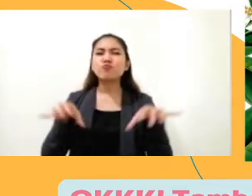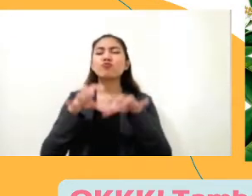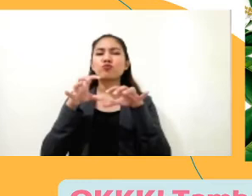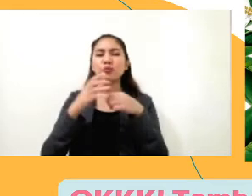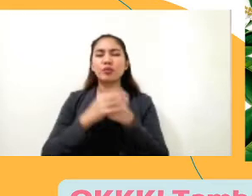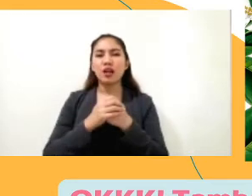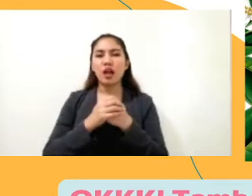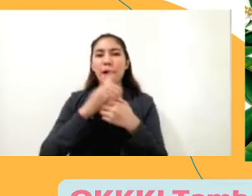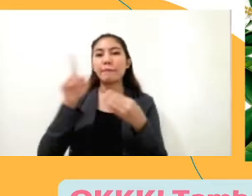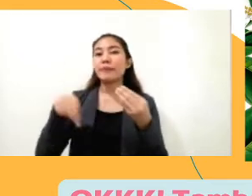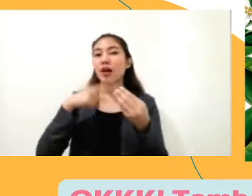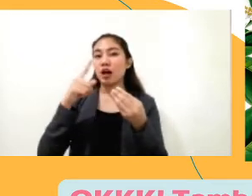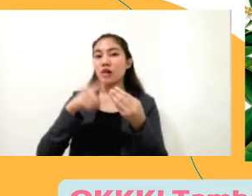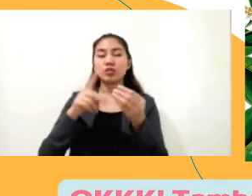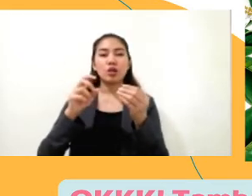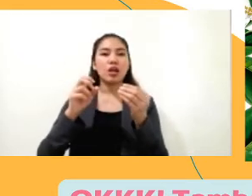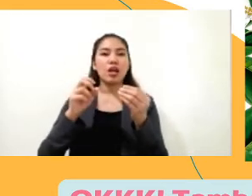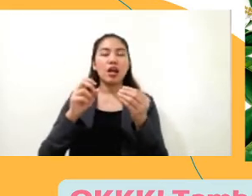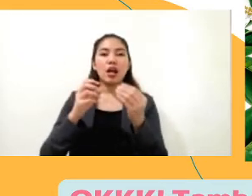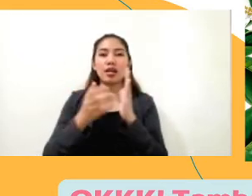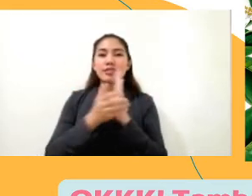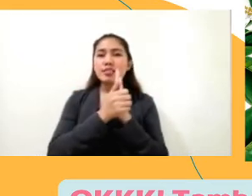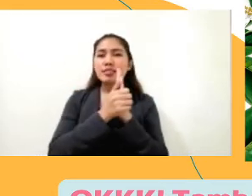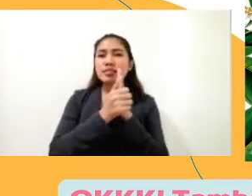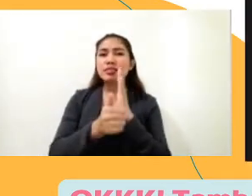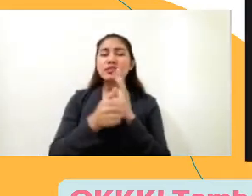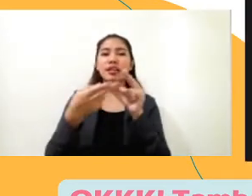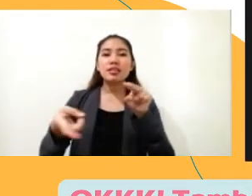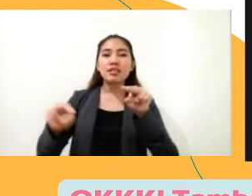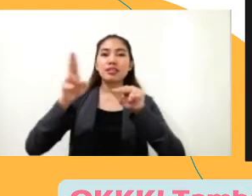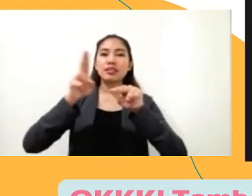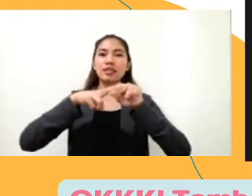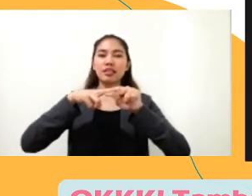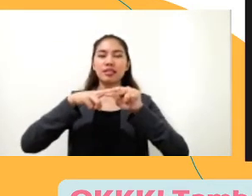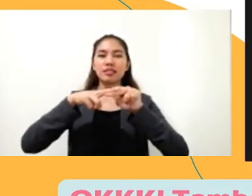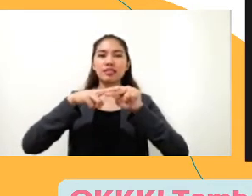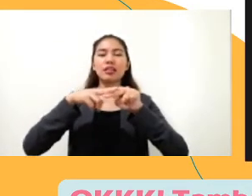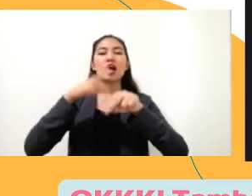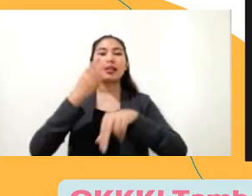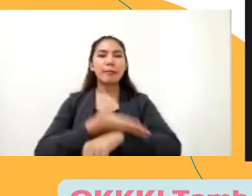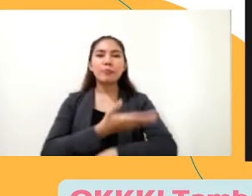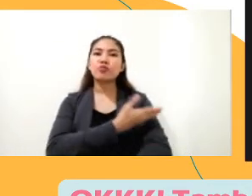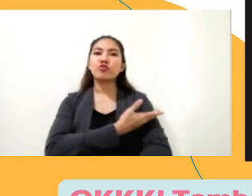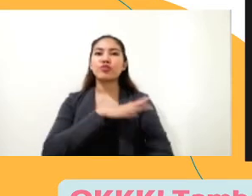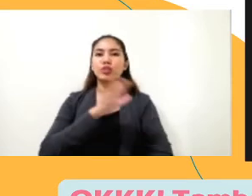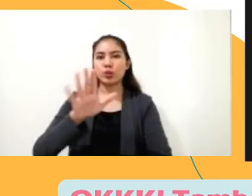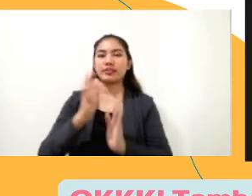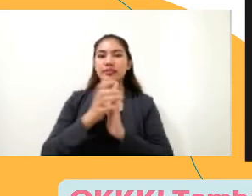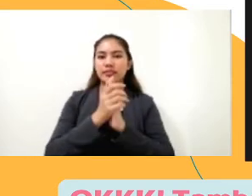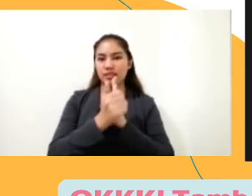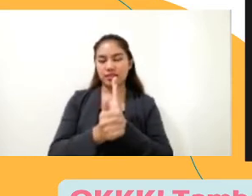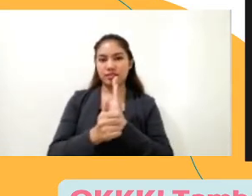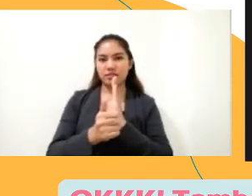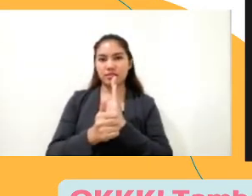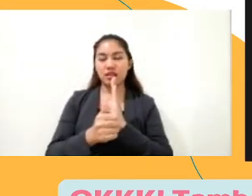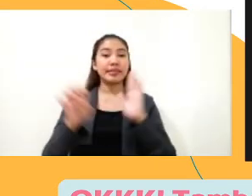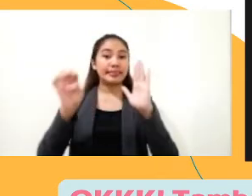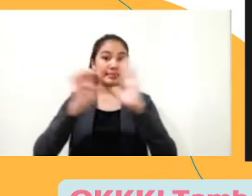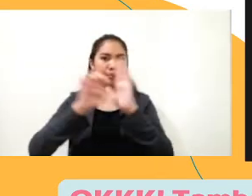o gawa na magpapawalawak ng iyong kapasidad. So na hindi tayo marunong